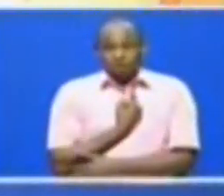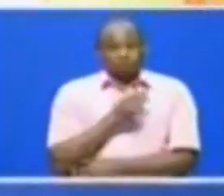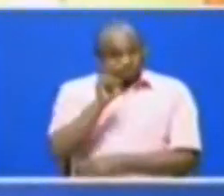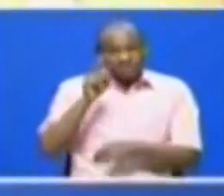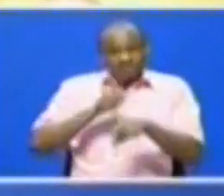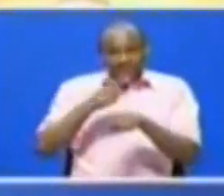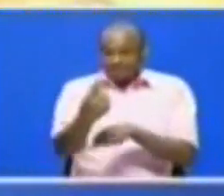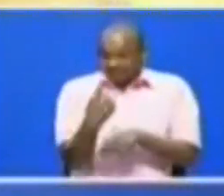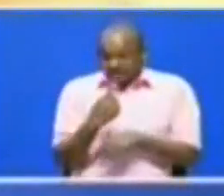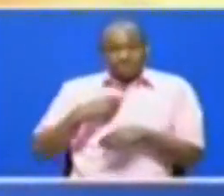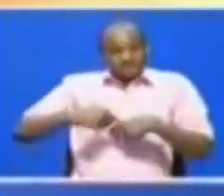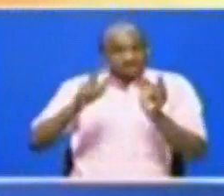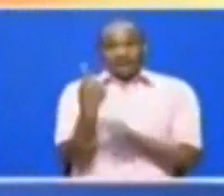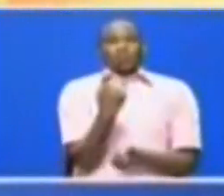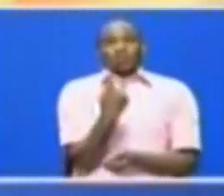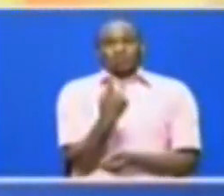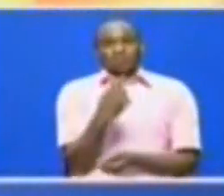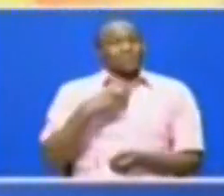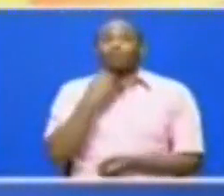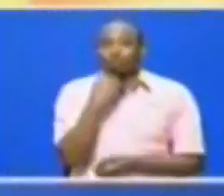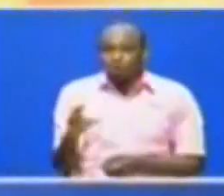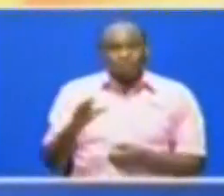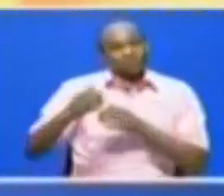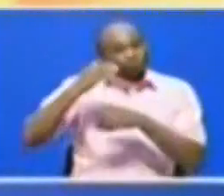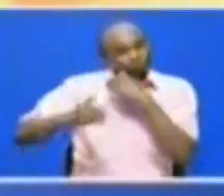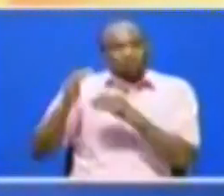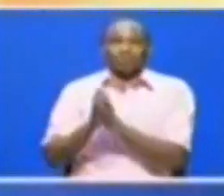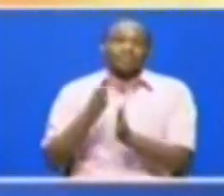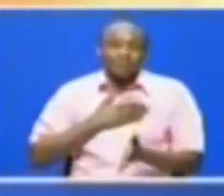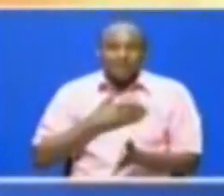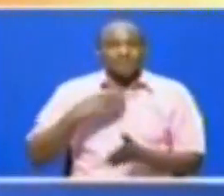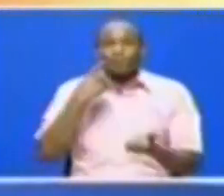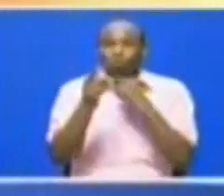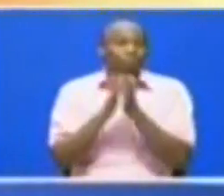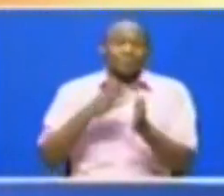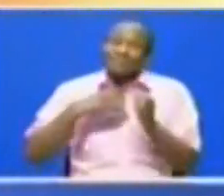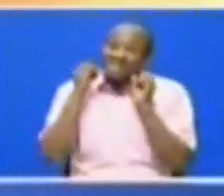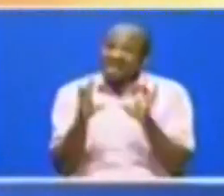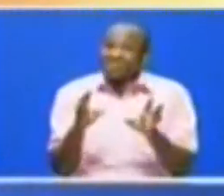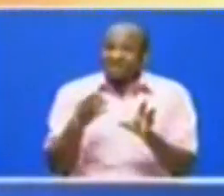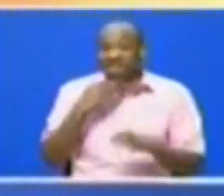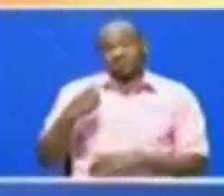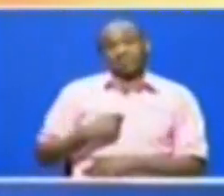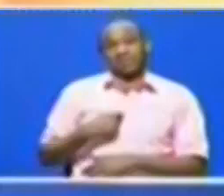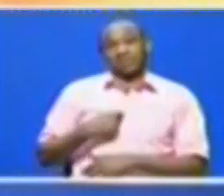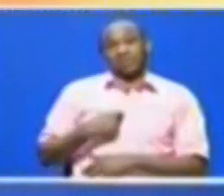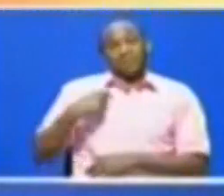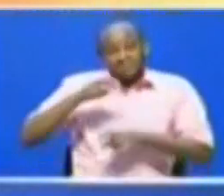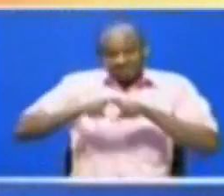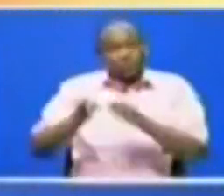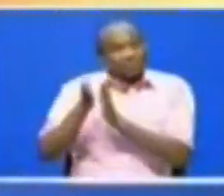sasa mnatoroka, mnaniacha sasa. Mwataki mimi na wengine, wataki kuongea na mimi, wataki nikae karibu